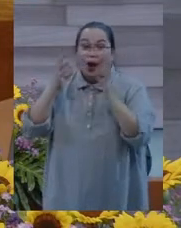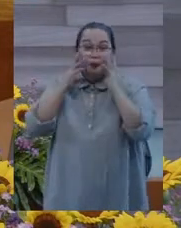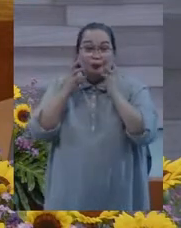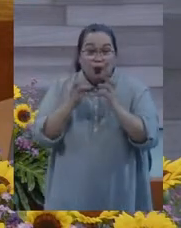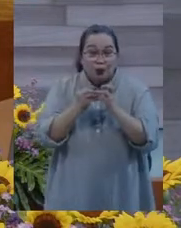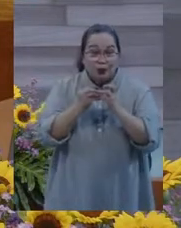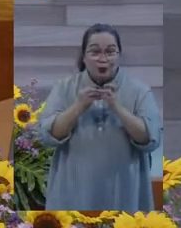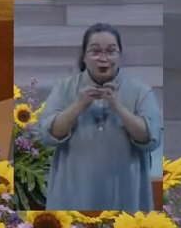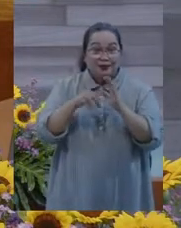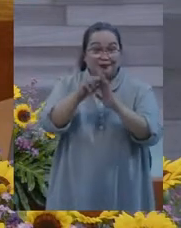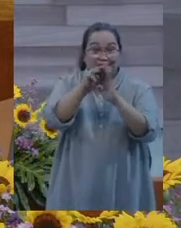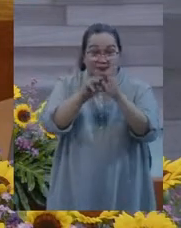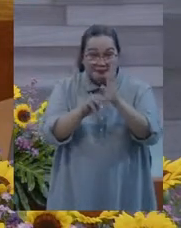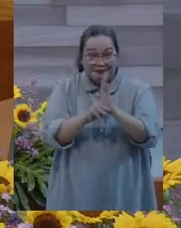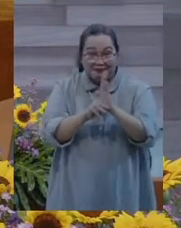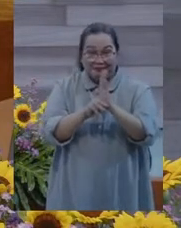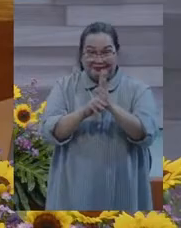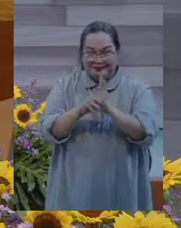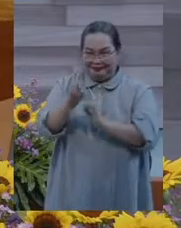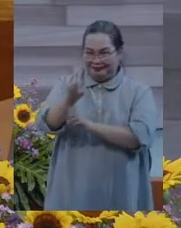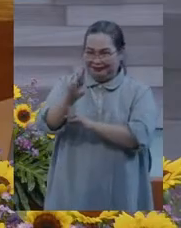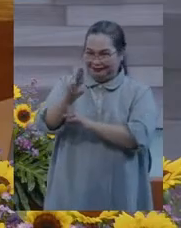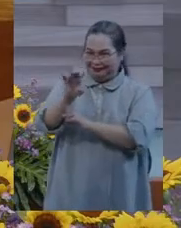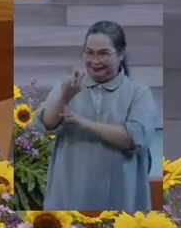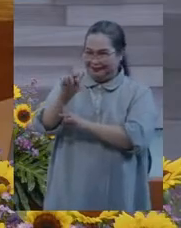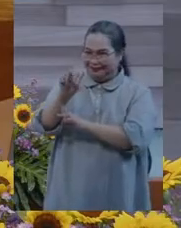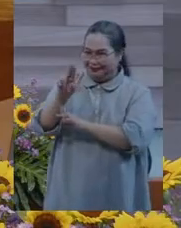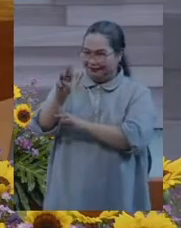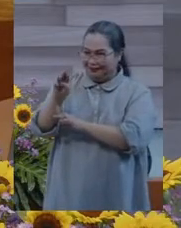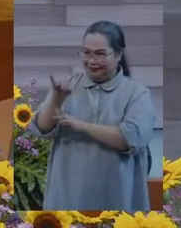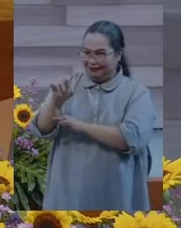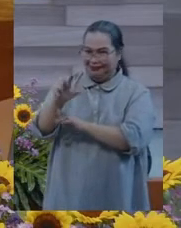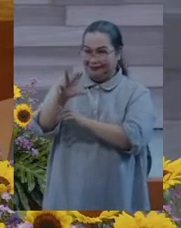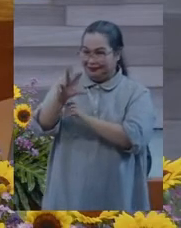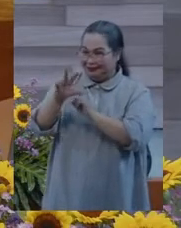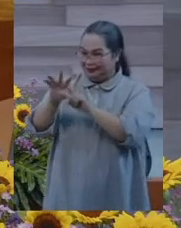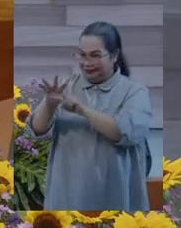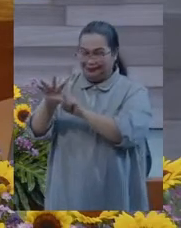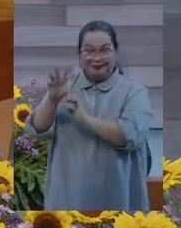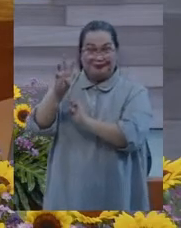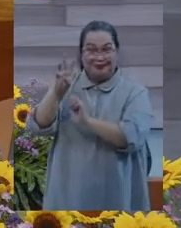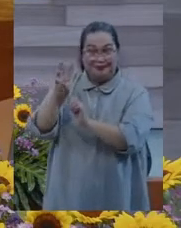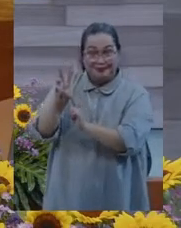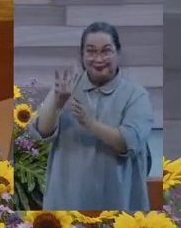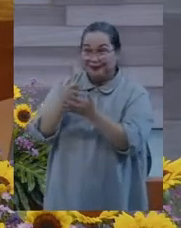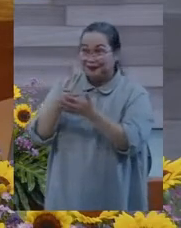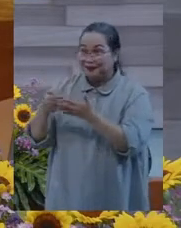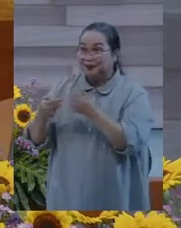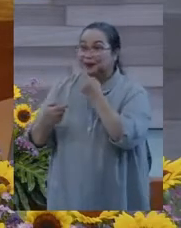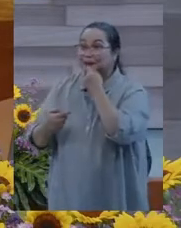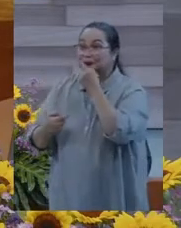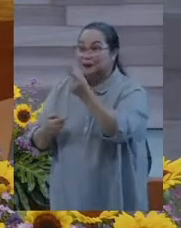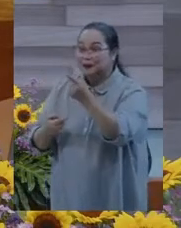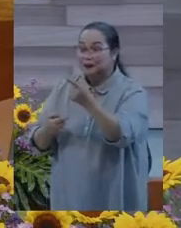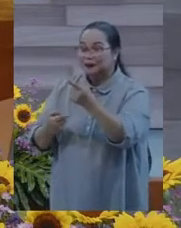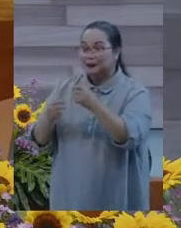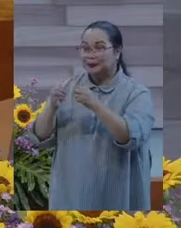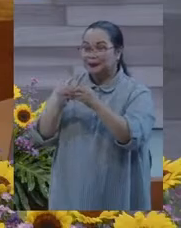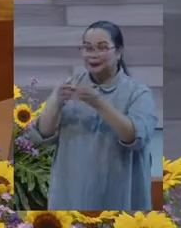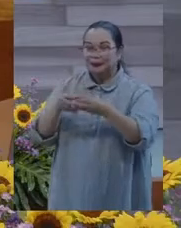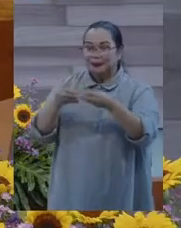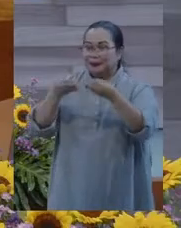recorded sa Deuteronomy 34:6. Ang sabi doon, and he buried